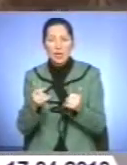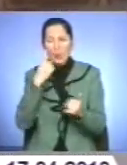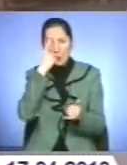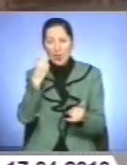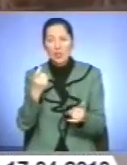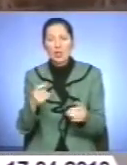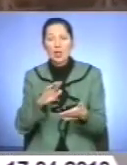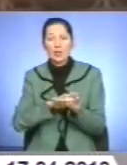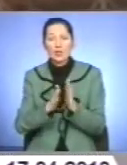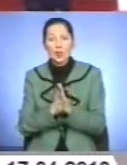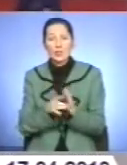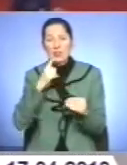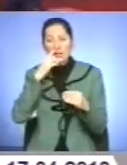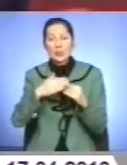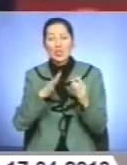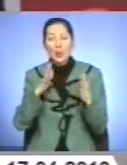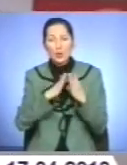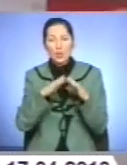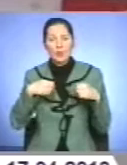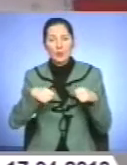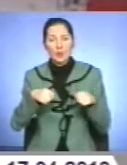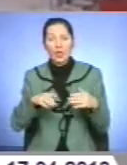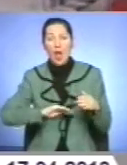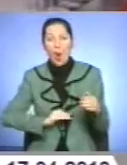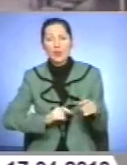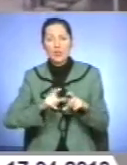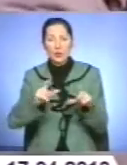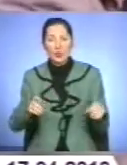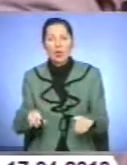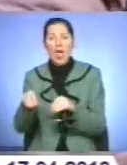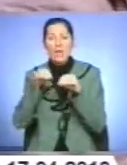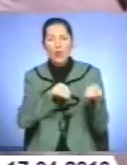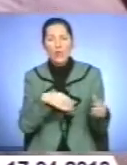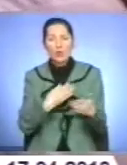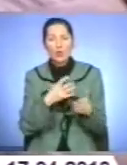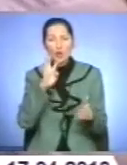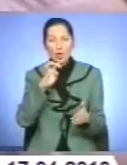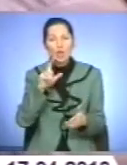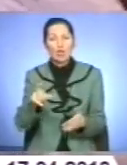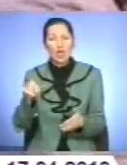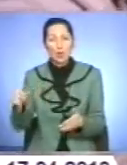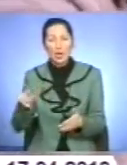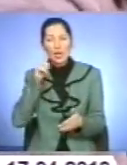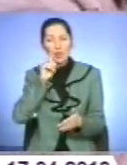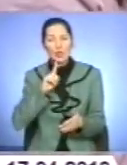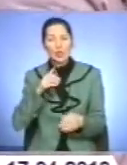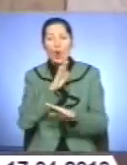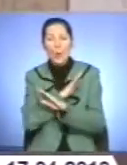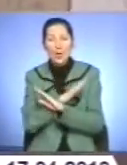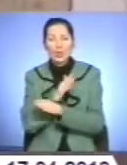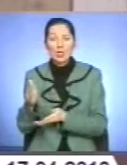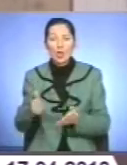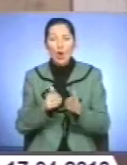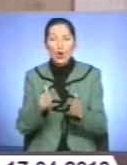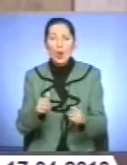житлових будинків, торговельних центрів та офісних приміщень евакуювали близько 400 осіб і тимчасово перекрили рух по